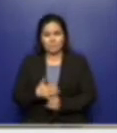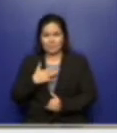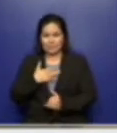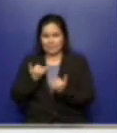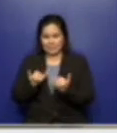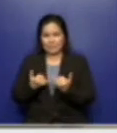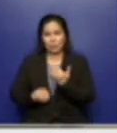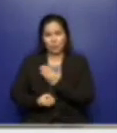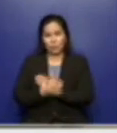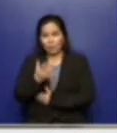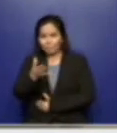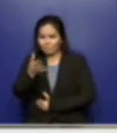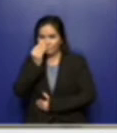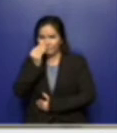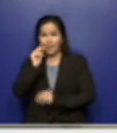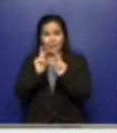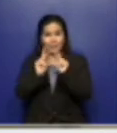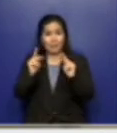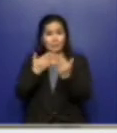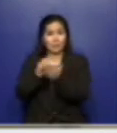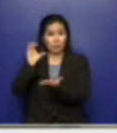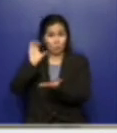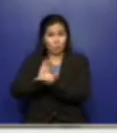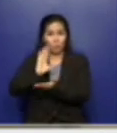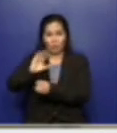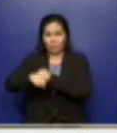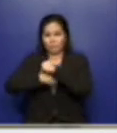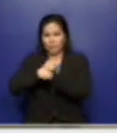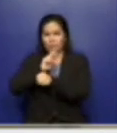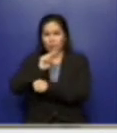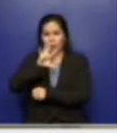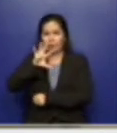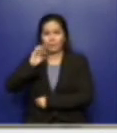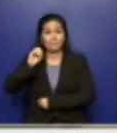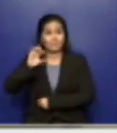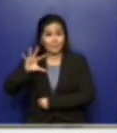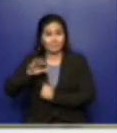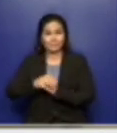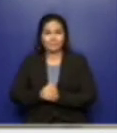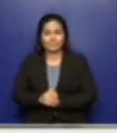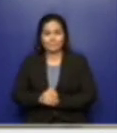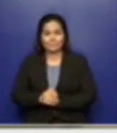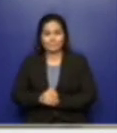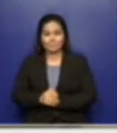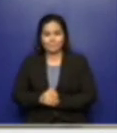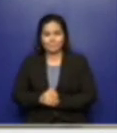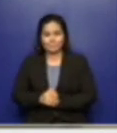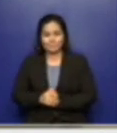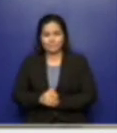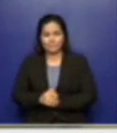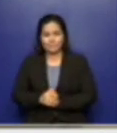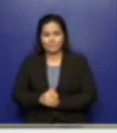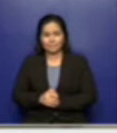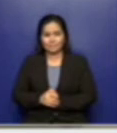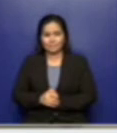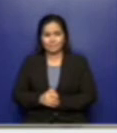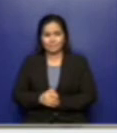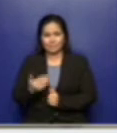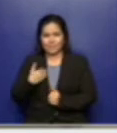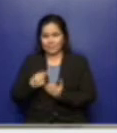เป็นกรรมธิการงบประมาณเมื่อปี2555และผมเองก็ได้ข